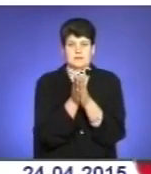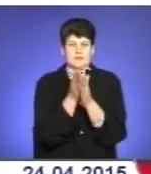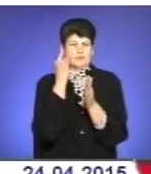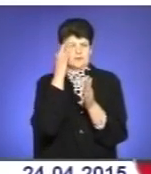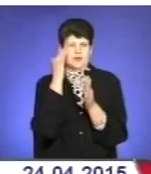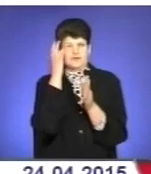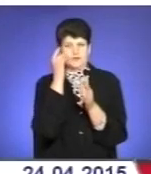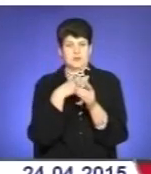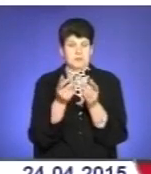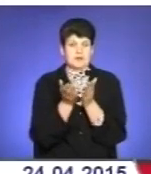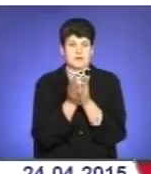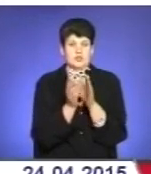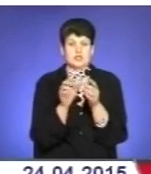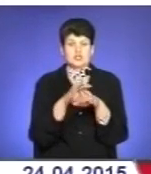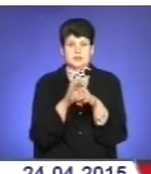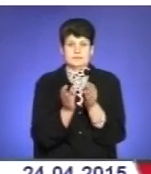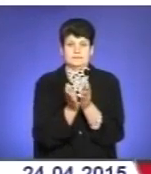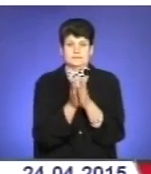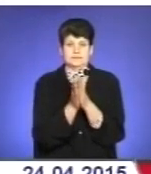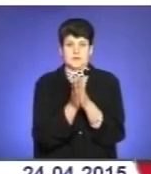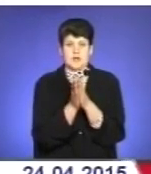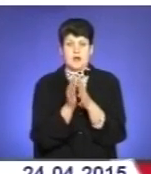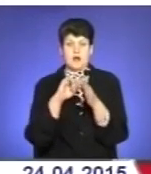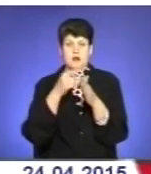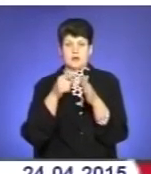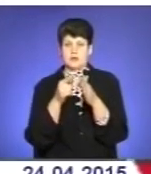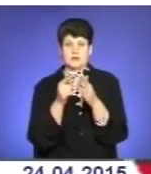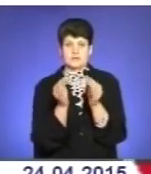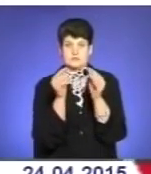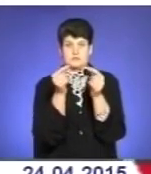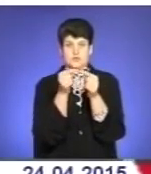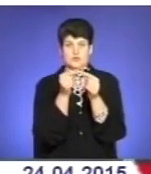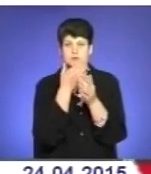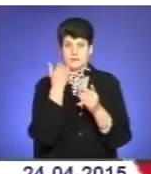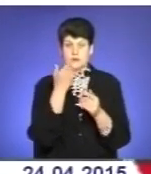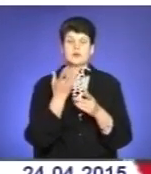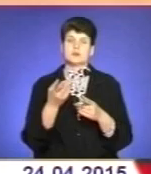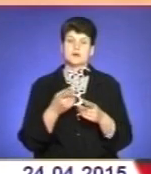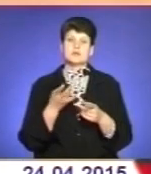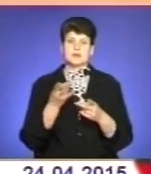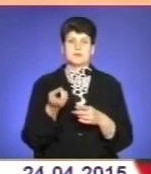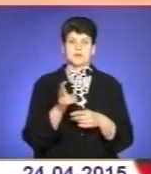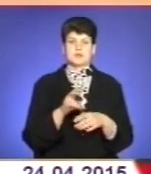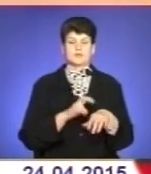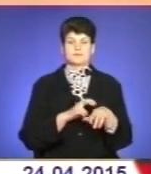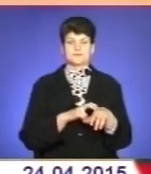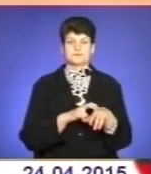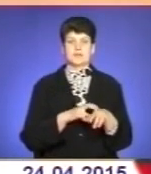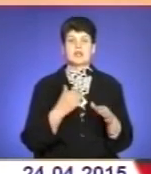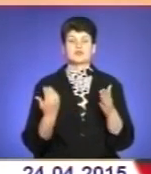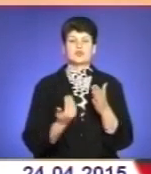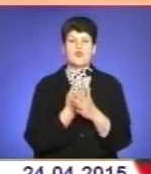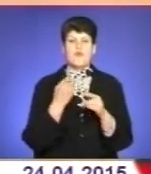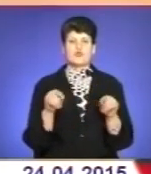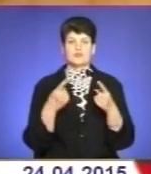уяві, і коли зігнути вдвічі, а краї не співпадуть, це вже є необхідність зміни до лікаря. Якщо новоутворення різних кольорів